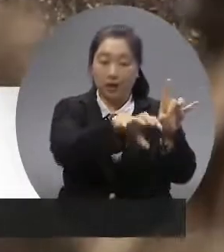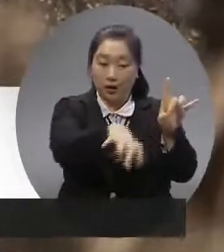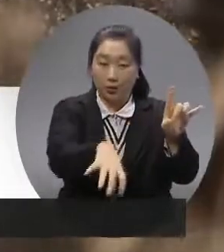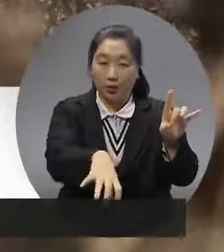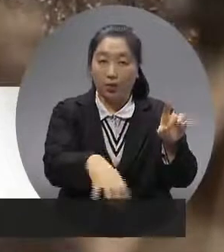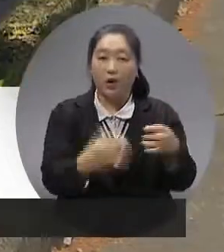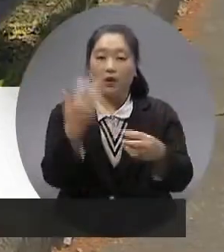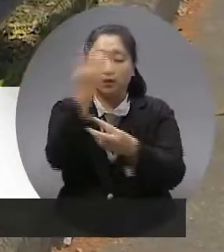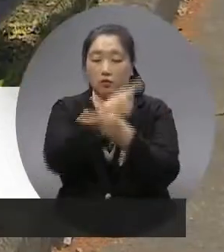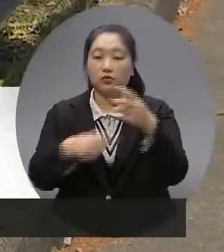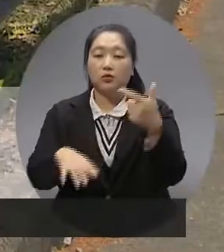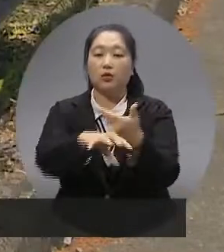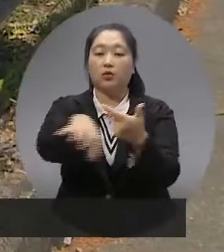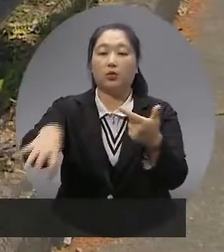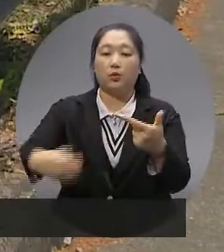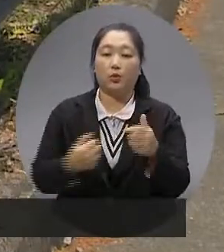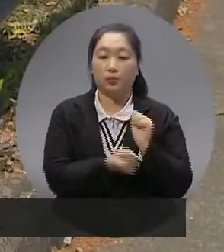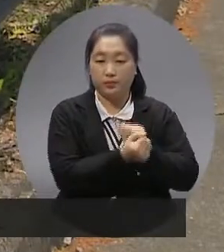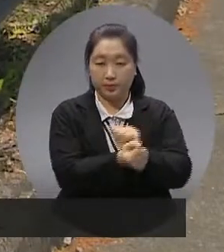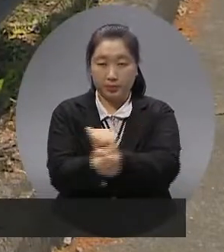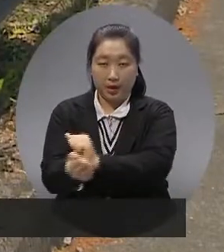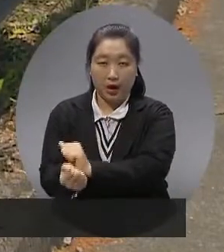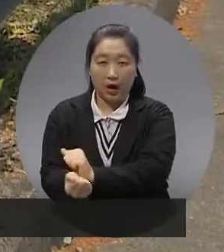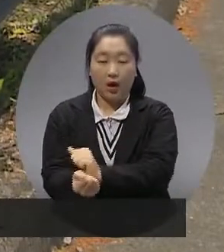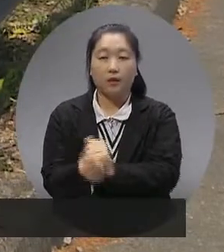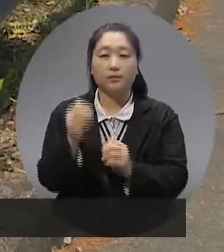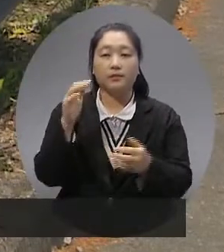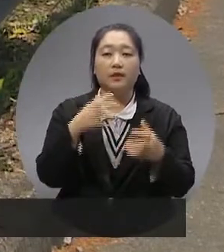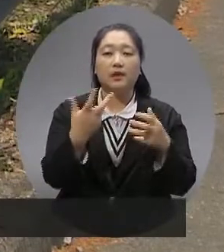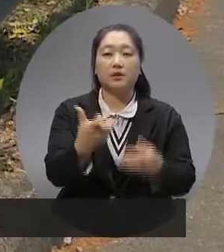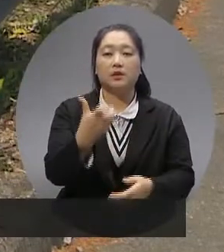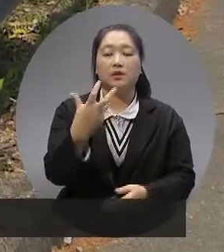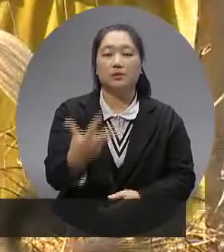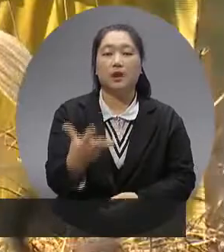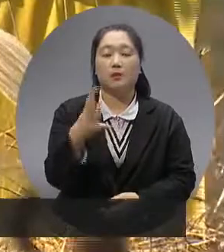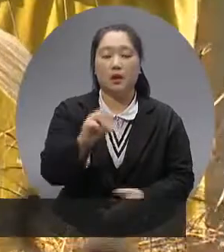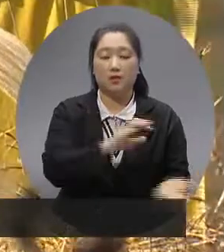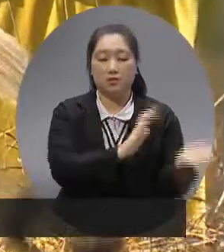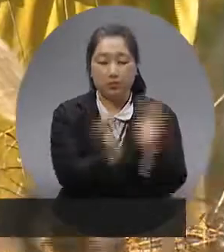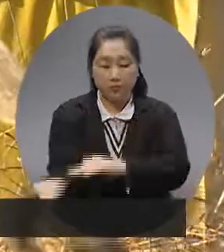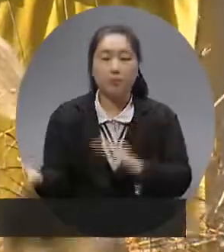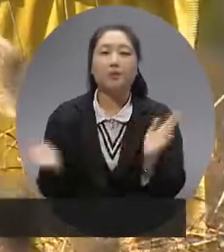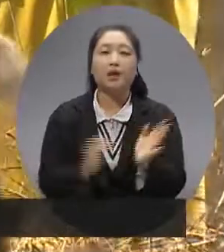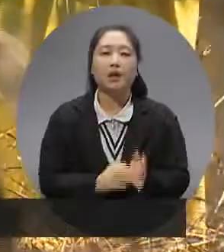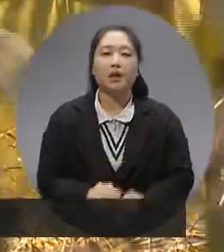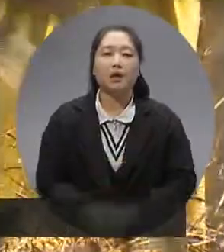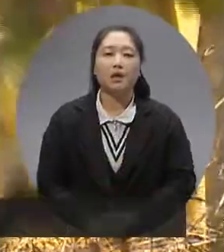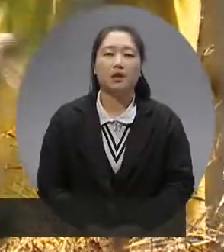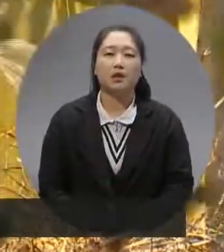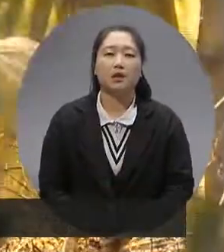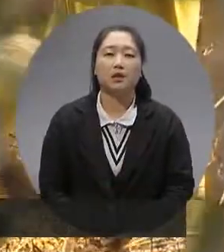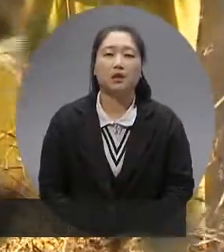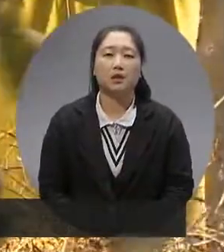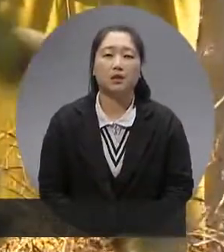청주 6개 농가가 차례로 감염돼 가금류 78만여 마리가 처분됐습니다.